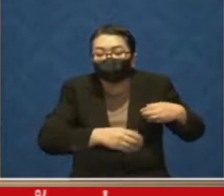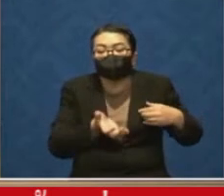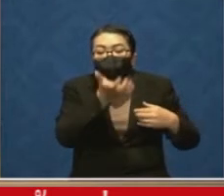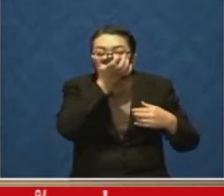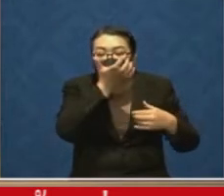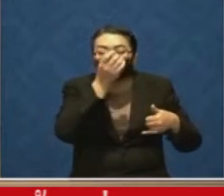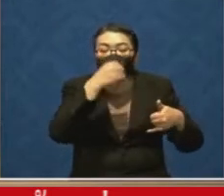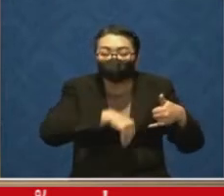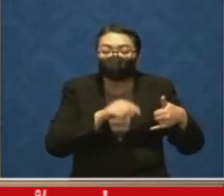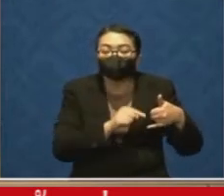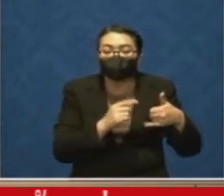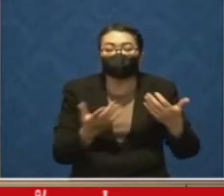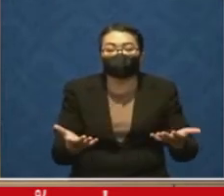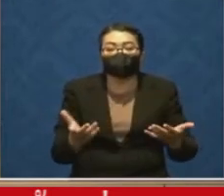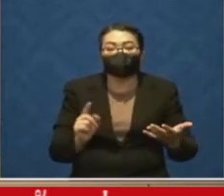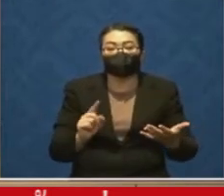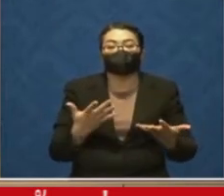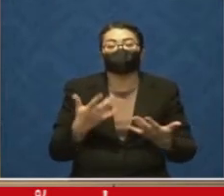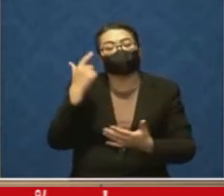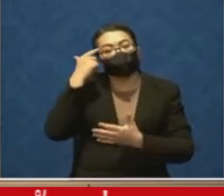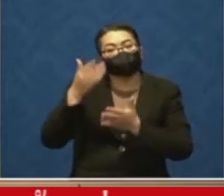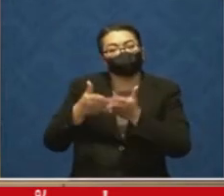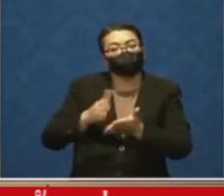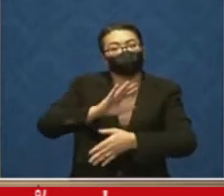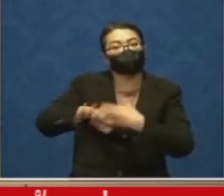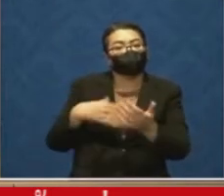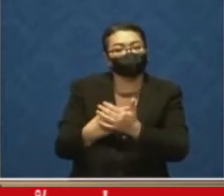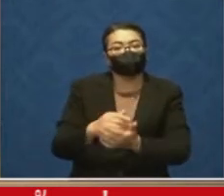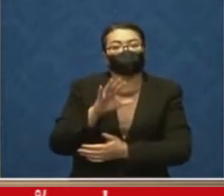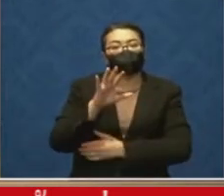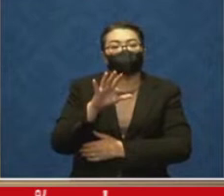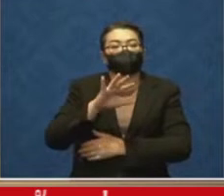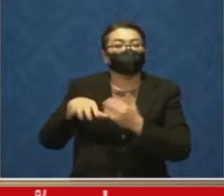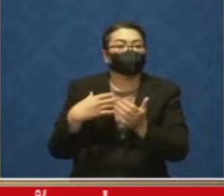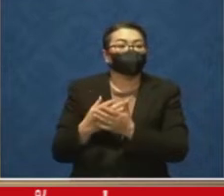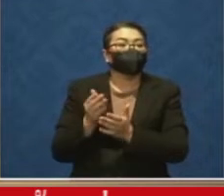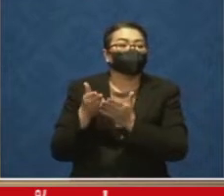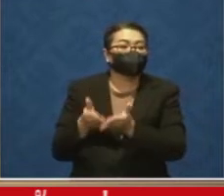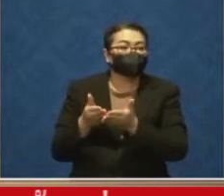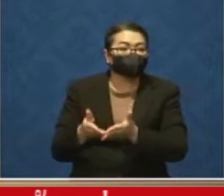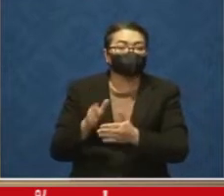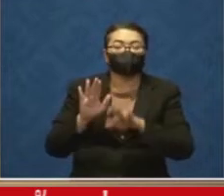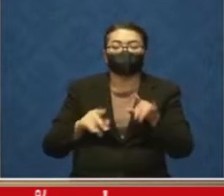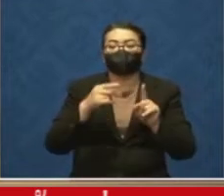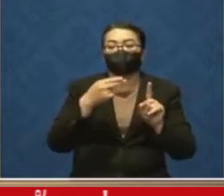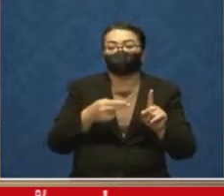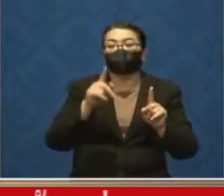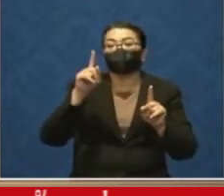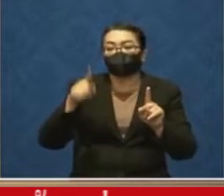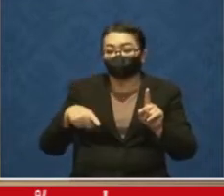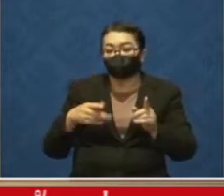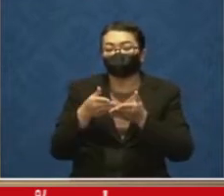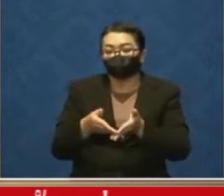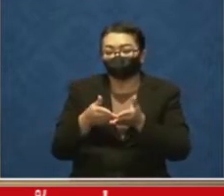2,562 ครับเฉลยแล้วจะมีเหลอประมาณซัก 1,530 ลำแต่โยเฉลยกลกลมก็คอ 11,000 ลำ